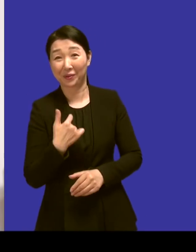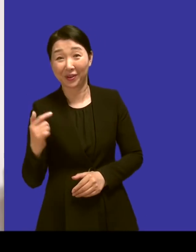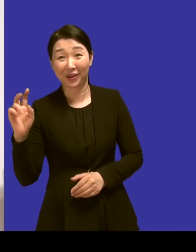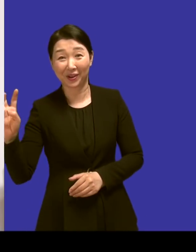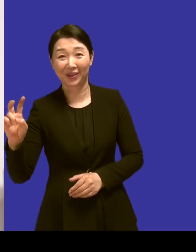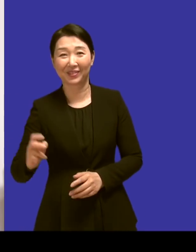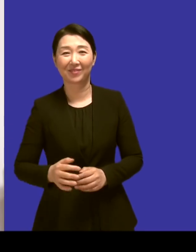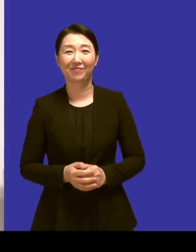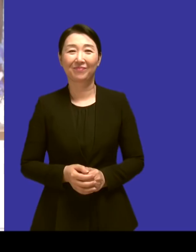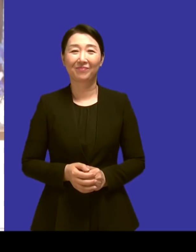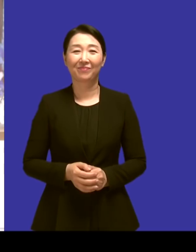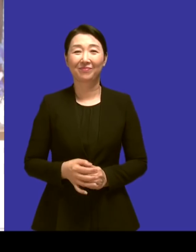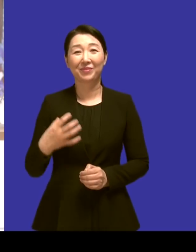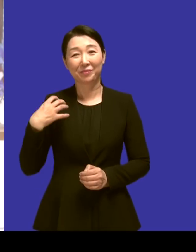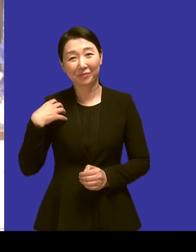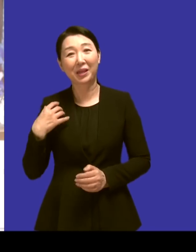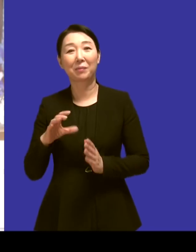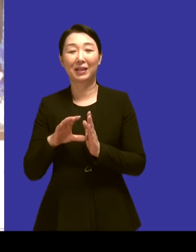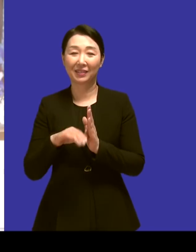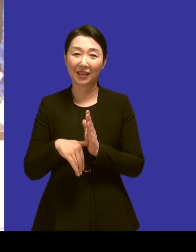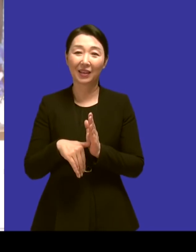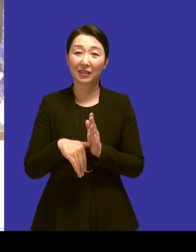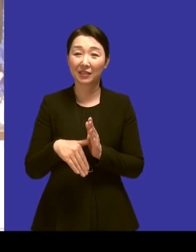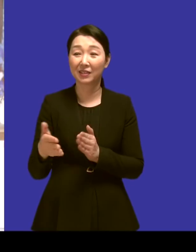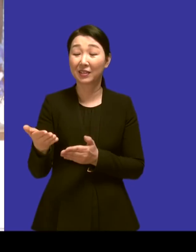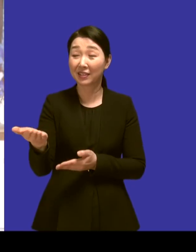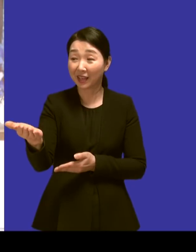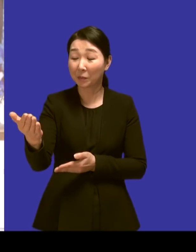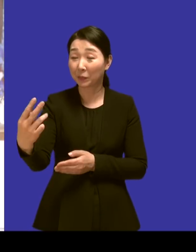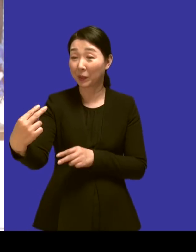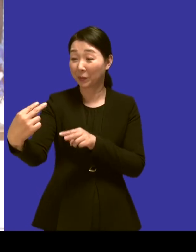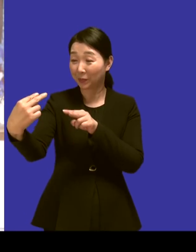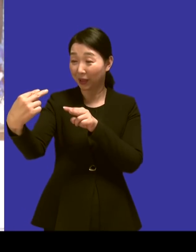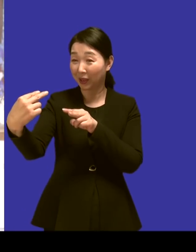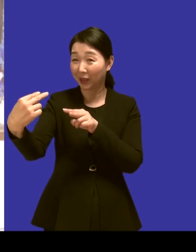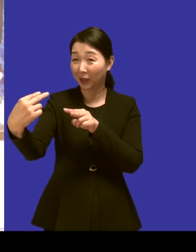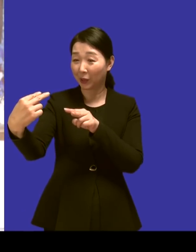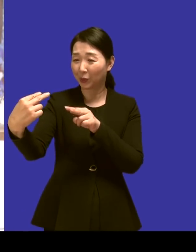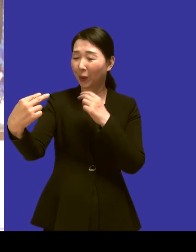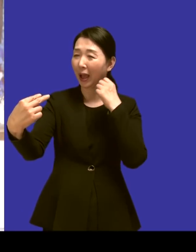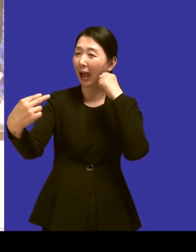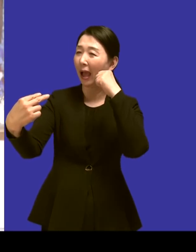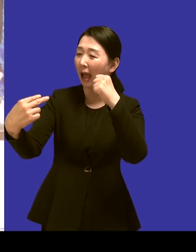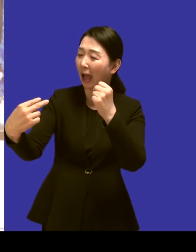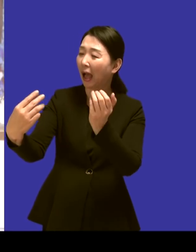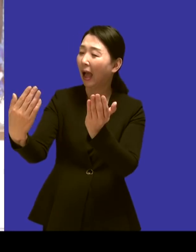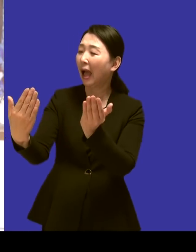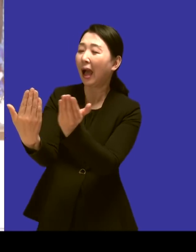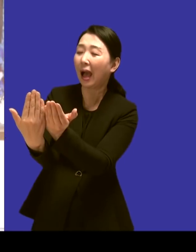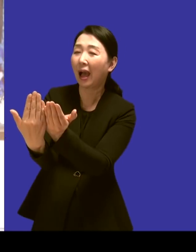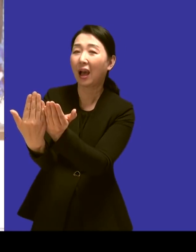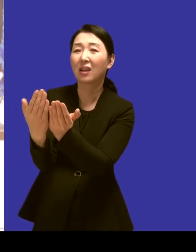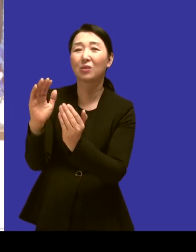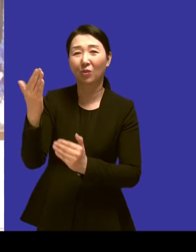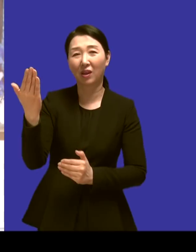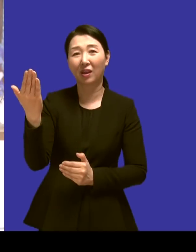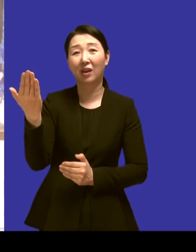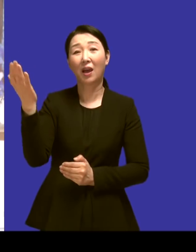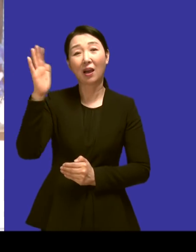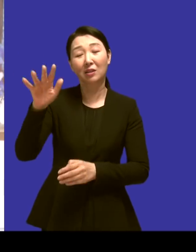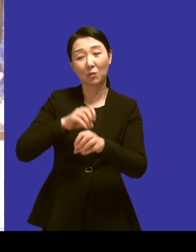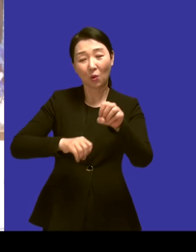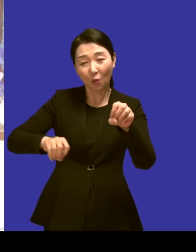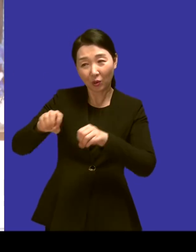되잖아요. 네. 부담이 되면 그 사람들의 시선에 또 위러브가 끌려갈 수도 있고 맞춰갈 수도 있는데 오히려